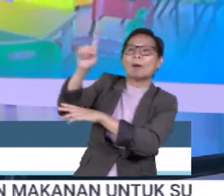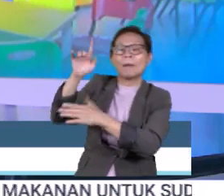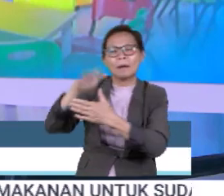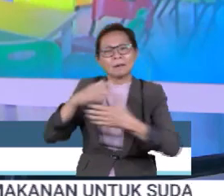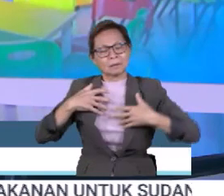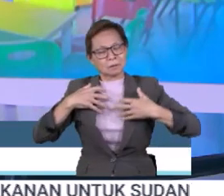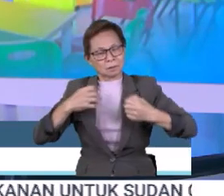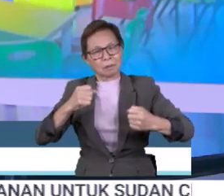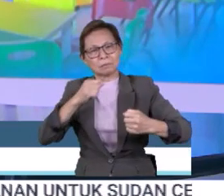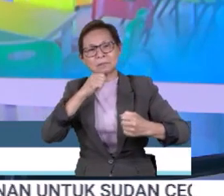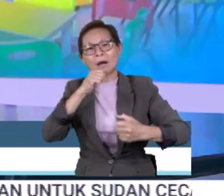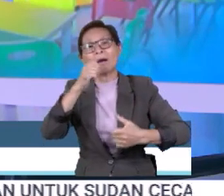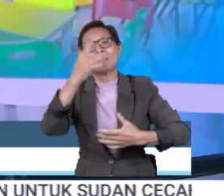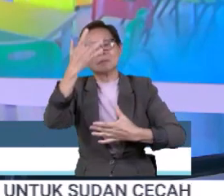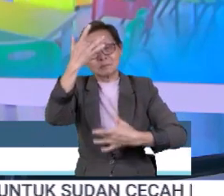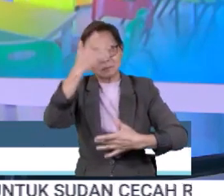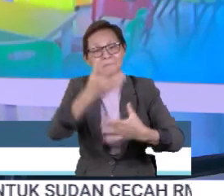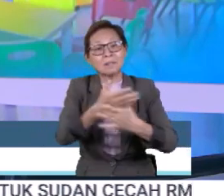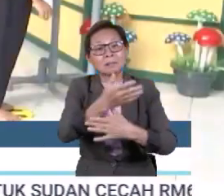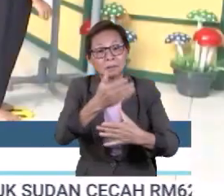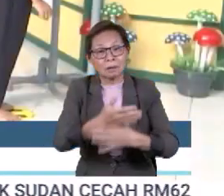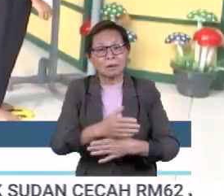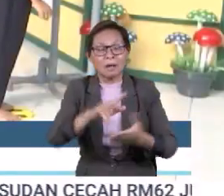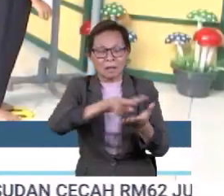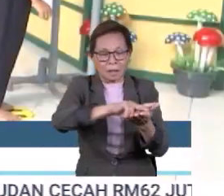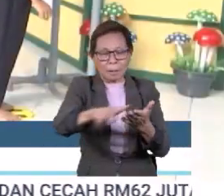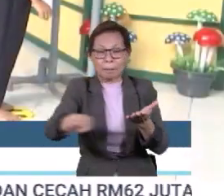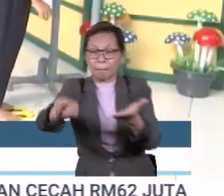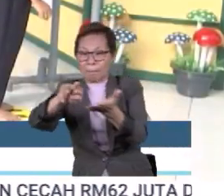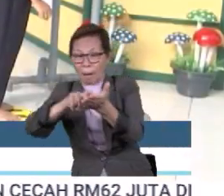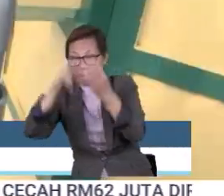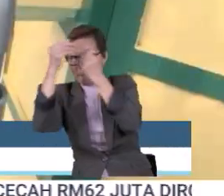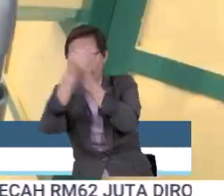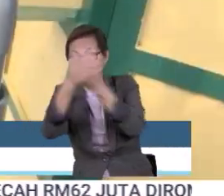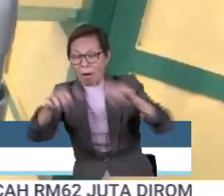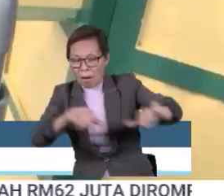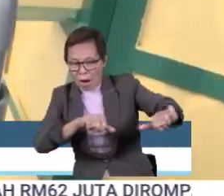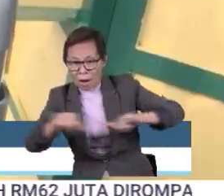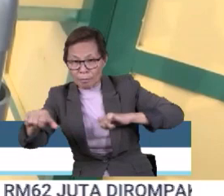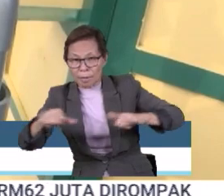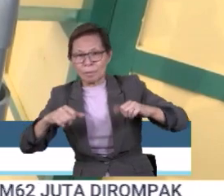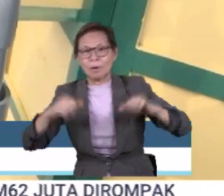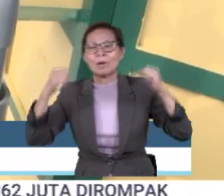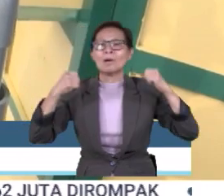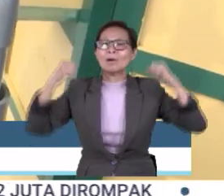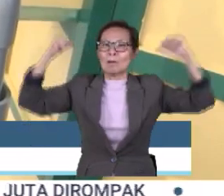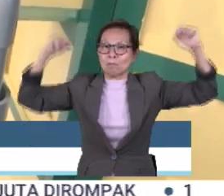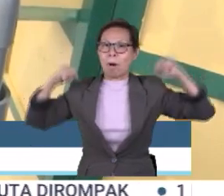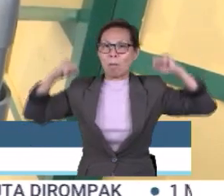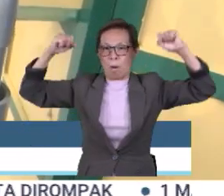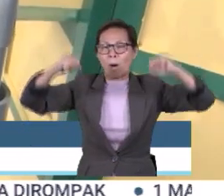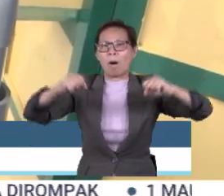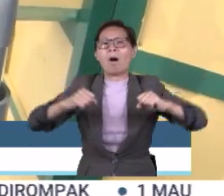mereka tidak terjebak kemas dalam kenyataan memalukan antibity fisikal